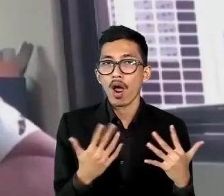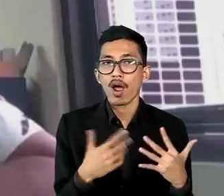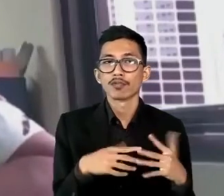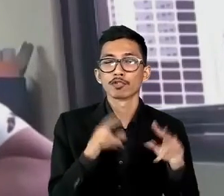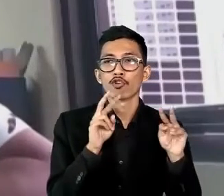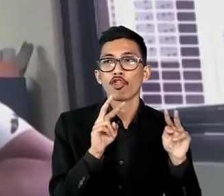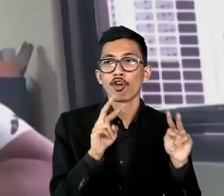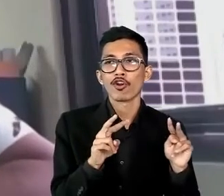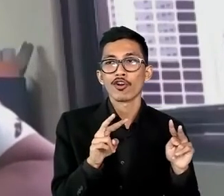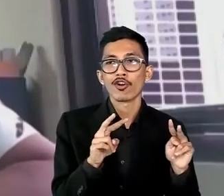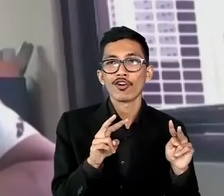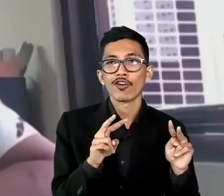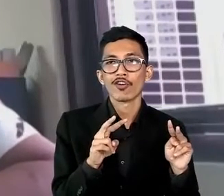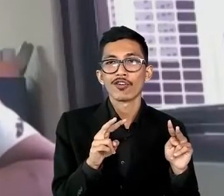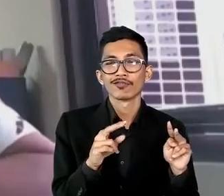bercengkerama atau